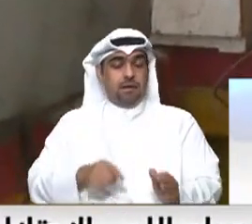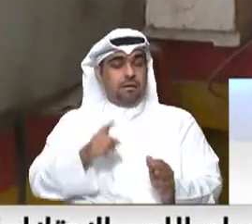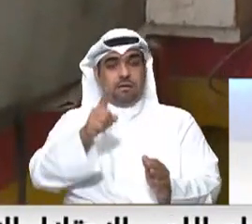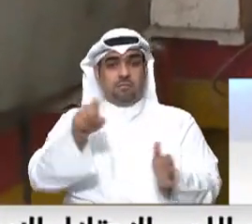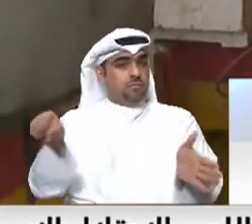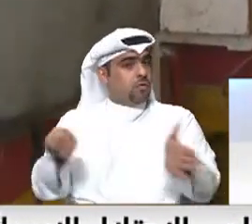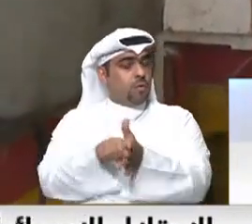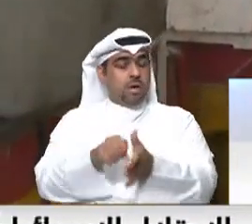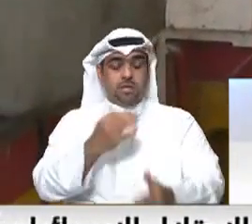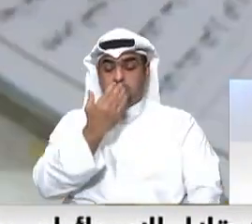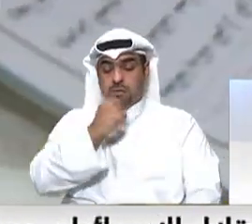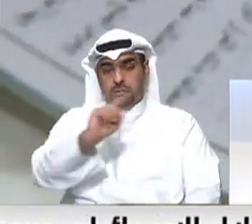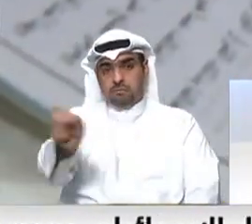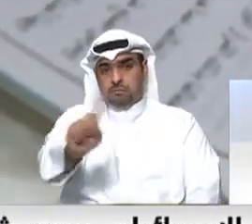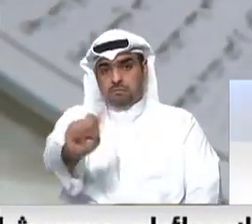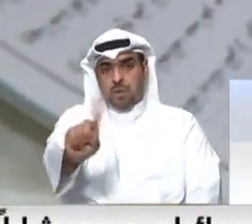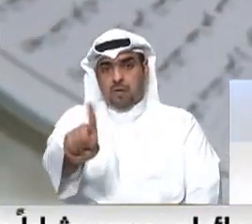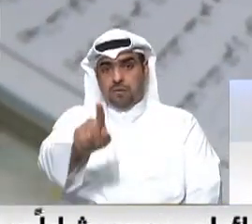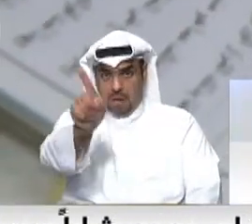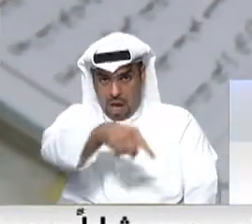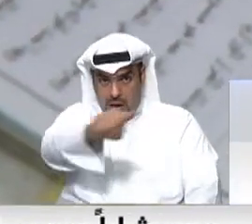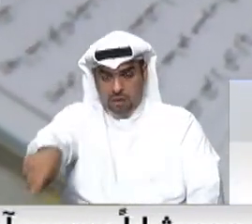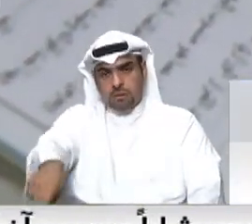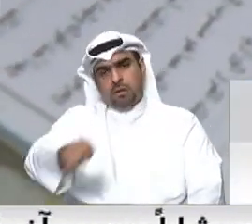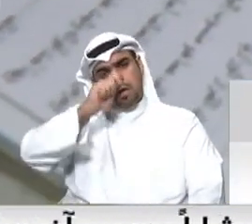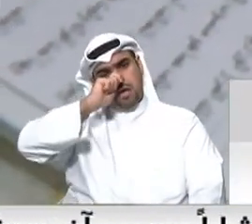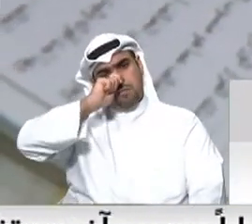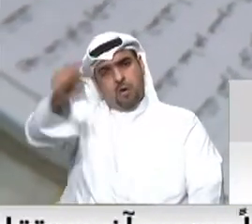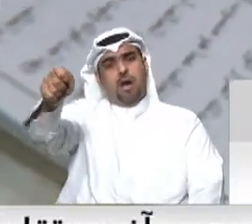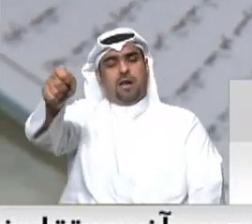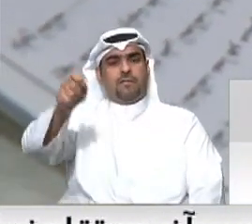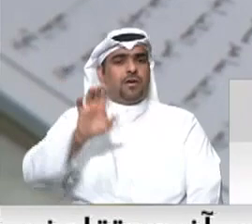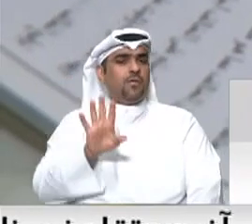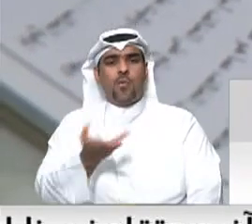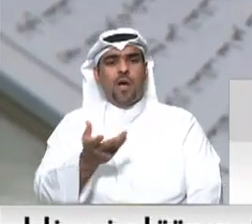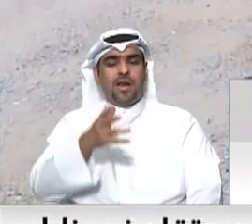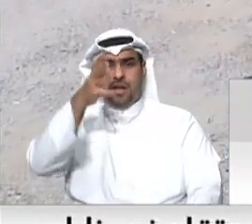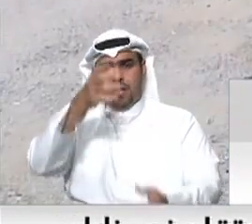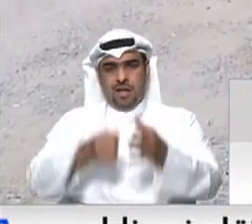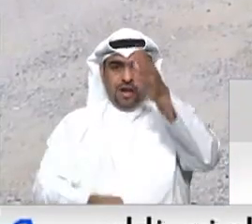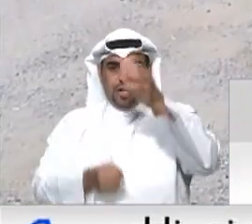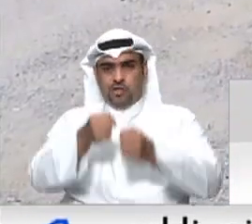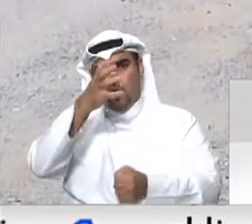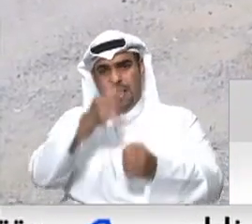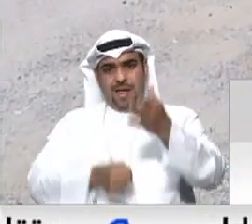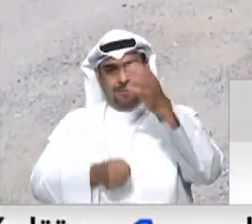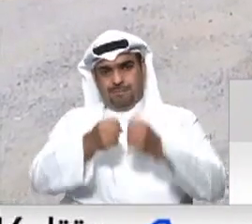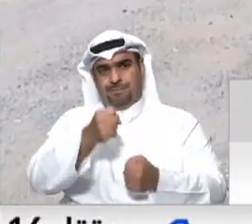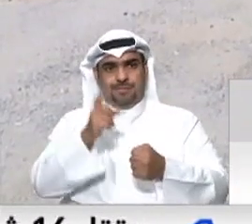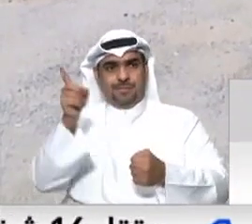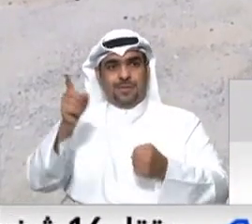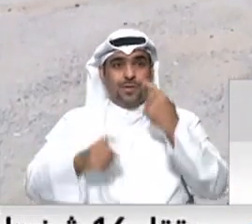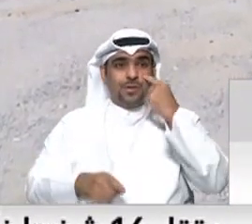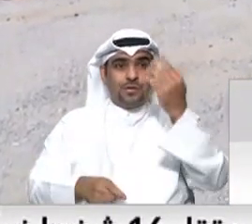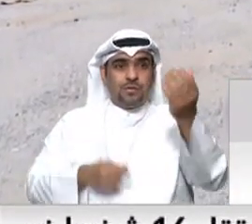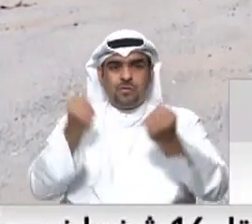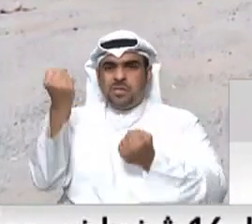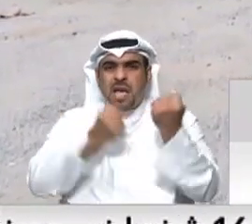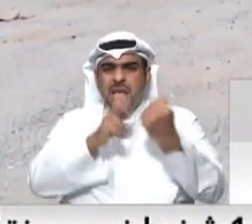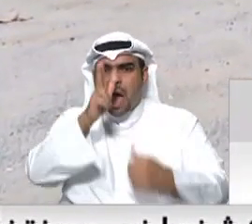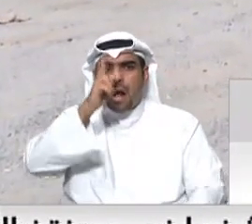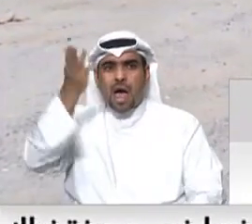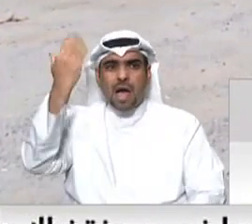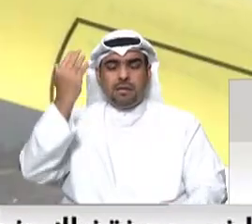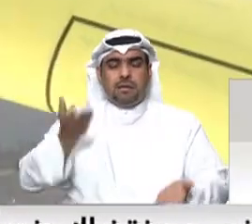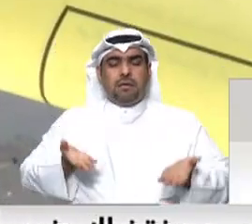حرر العديد من المخالفات في منطقة جليب الشيوخ وتعامل بحزم مع مركبات مهملة في